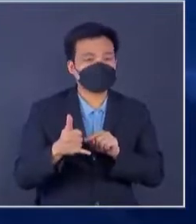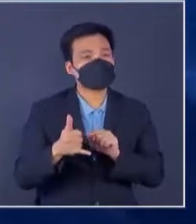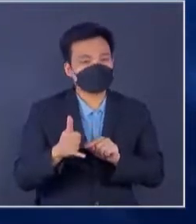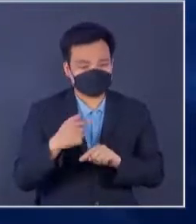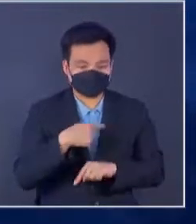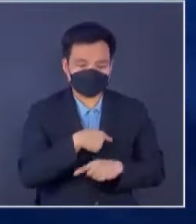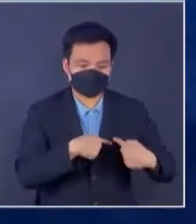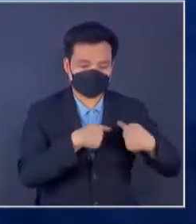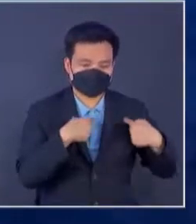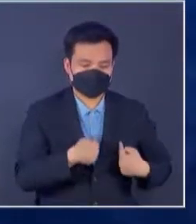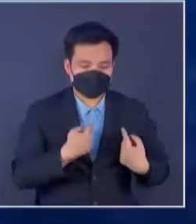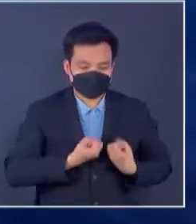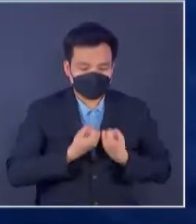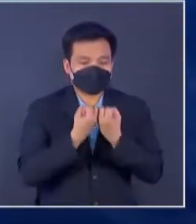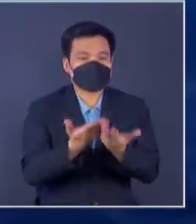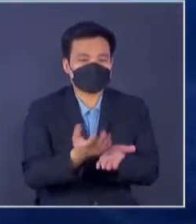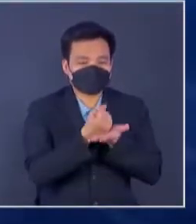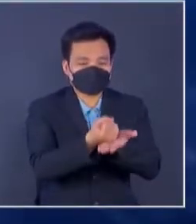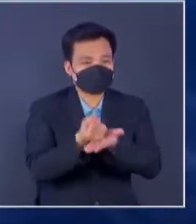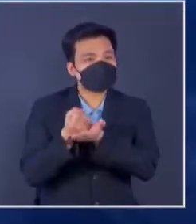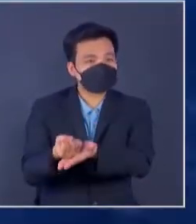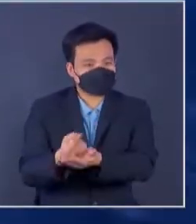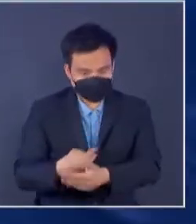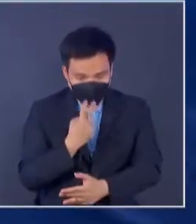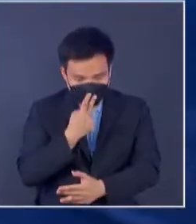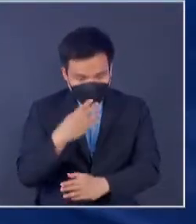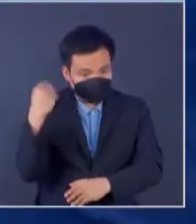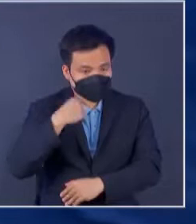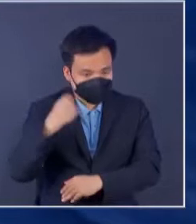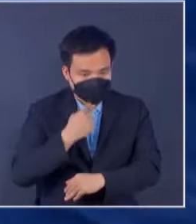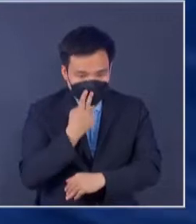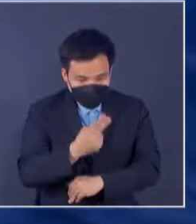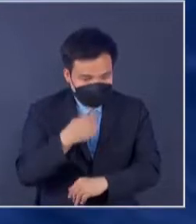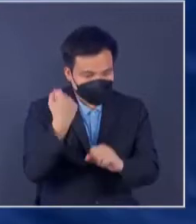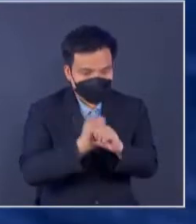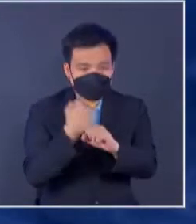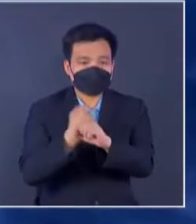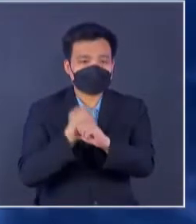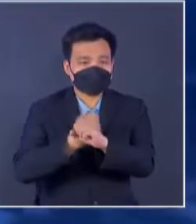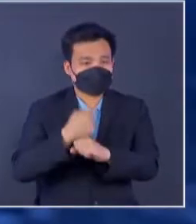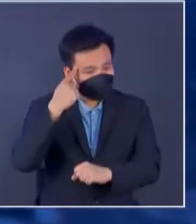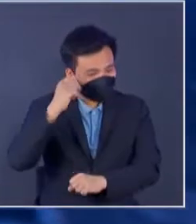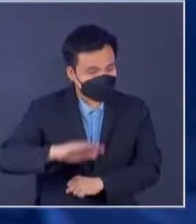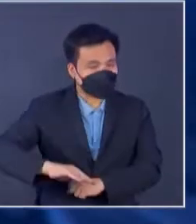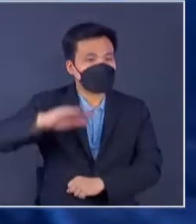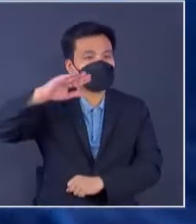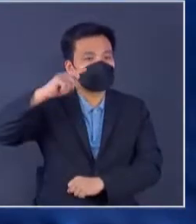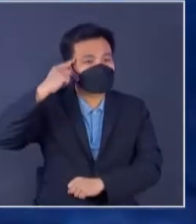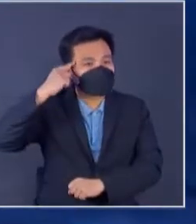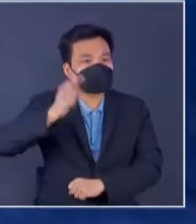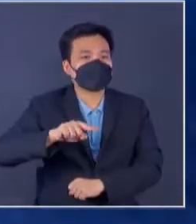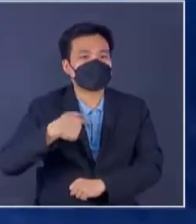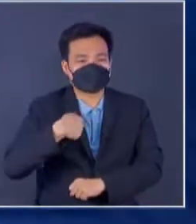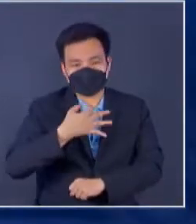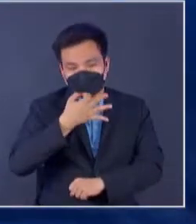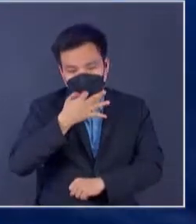จิตใจเป็นอาสาตั้งแต่เด็กเลยครับเห็นทุกวันฝึกทุกวันหลายคนบอกว่าโตขึ้นหนีไม่พ้นครับเป็นอาส